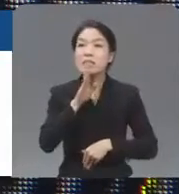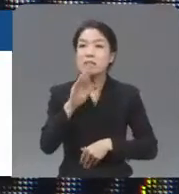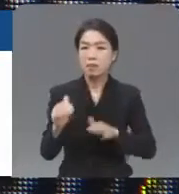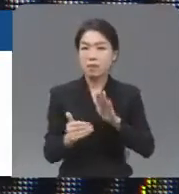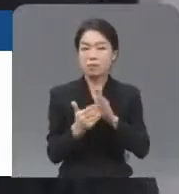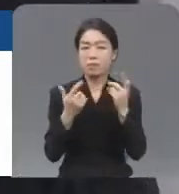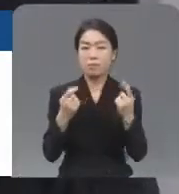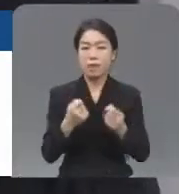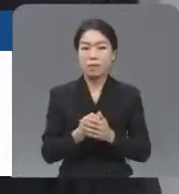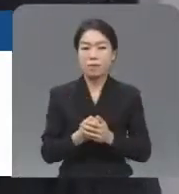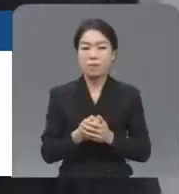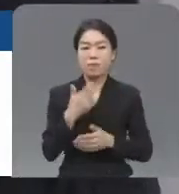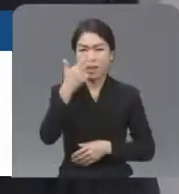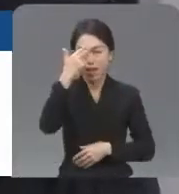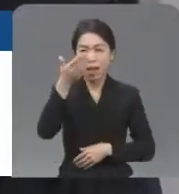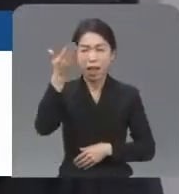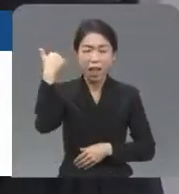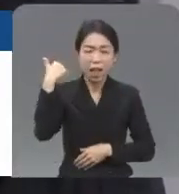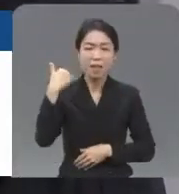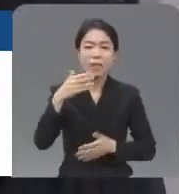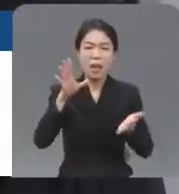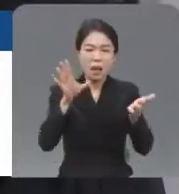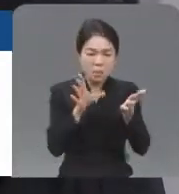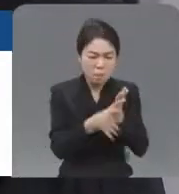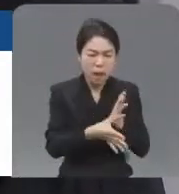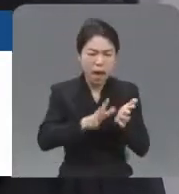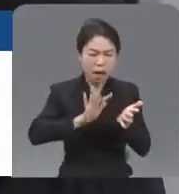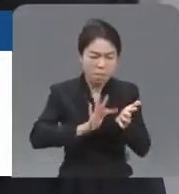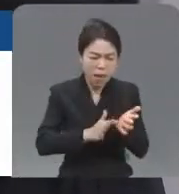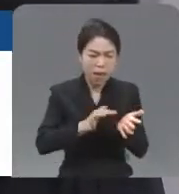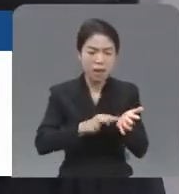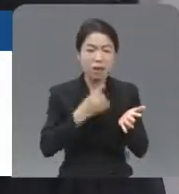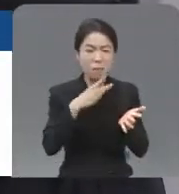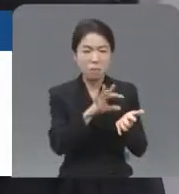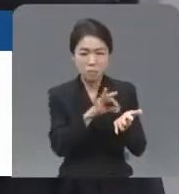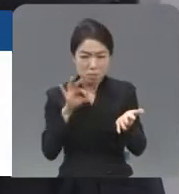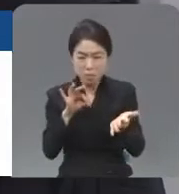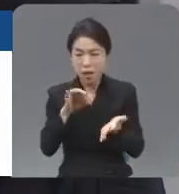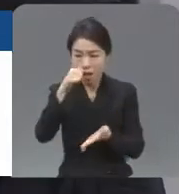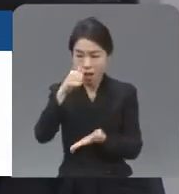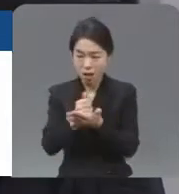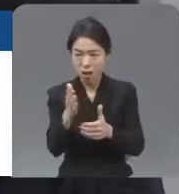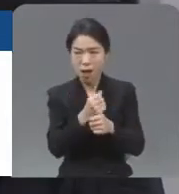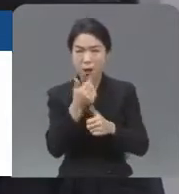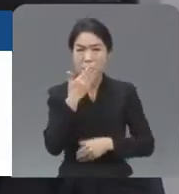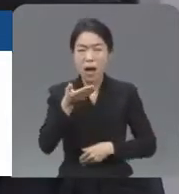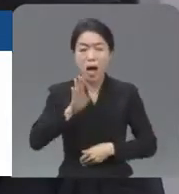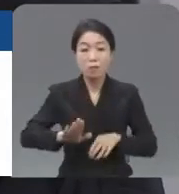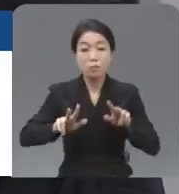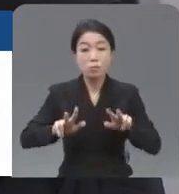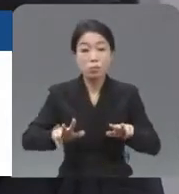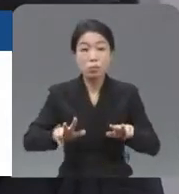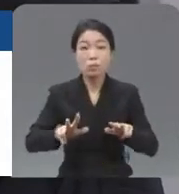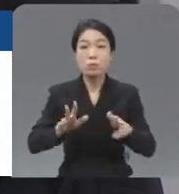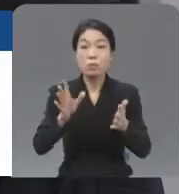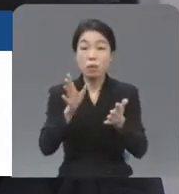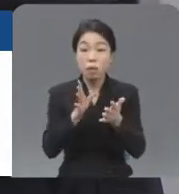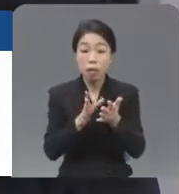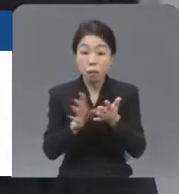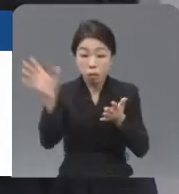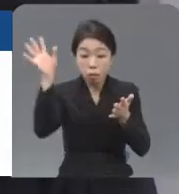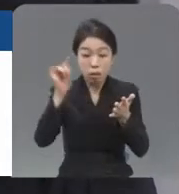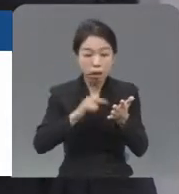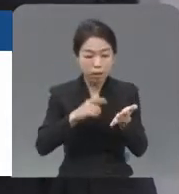있습니다. 예전엔 찍히는 지문이 범인 검거에 열쇠였다면 지금은 스쳐도